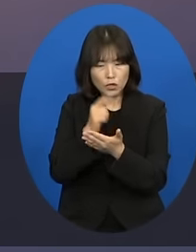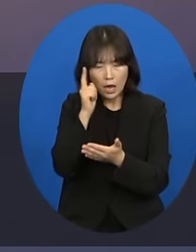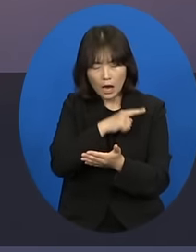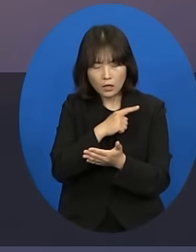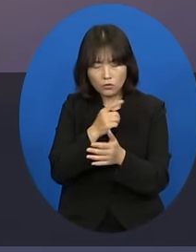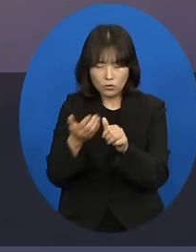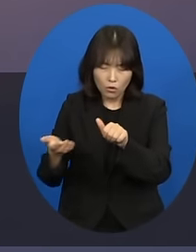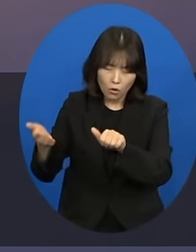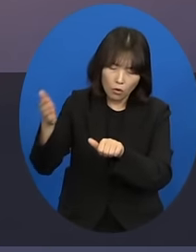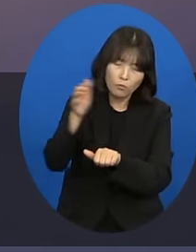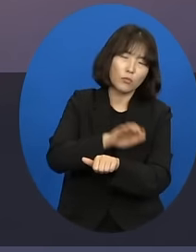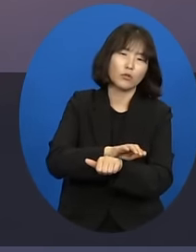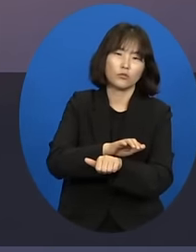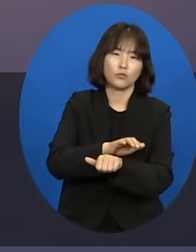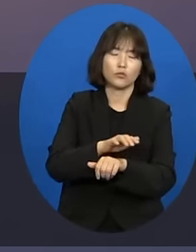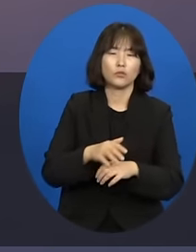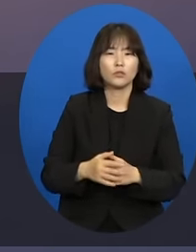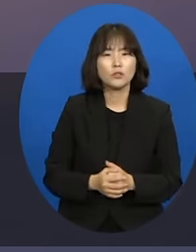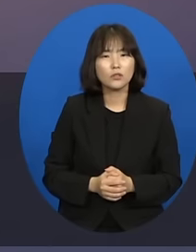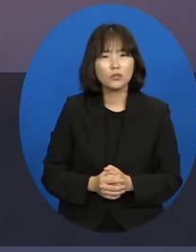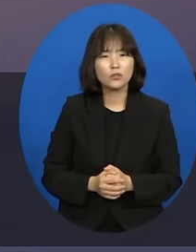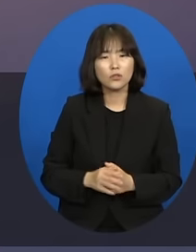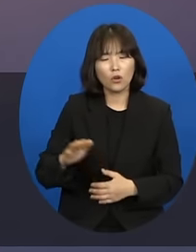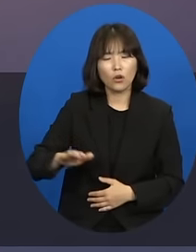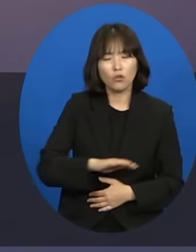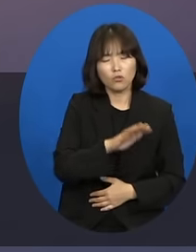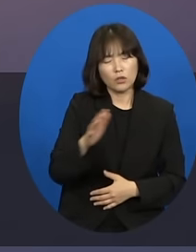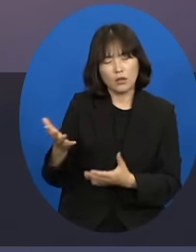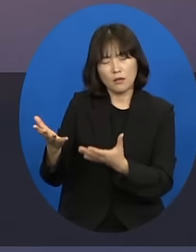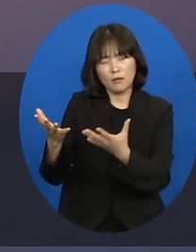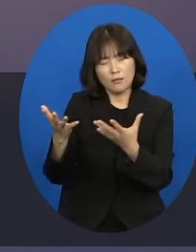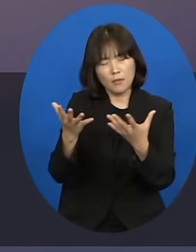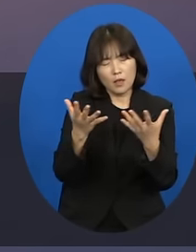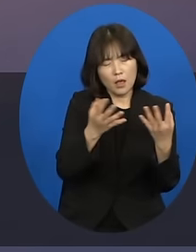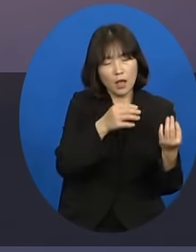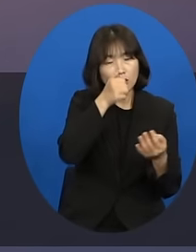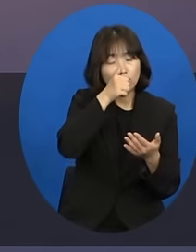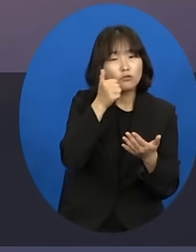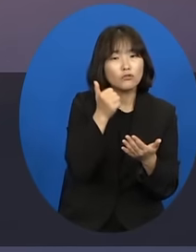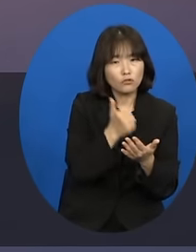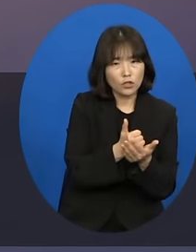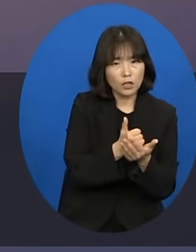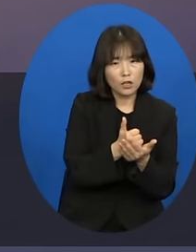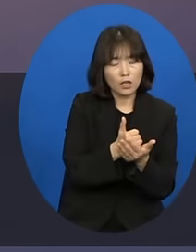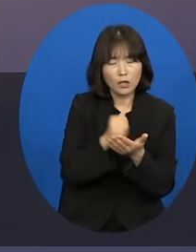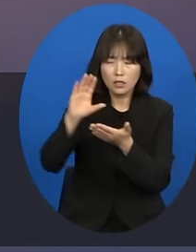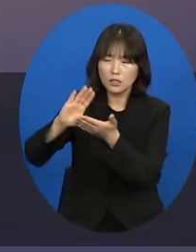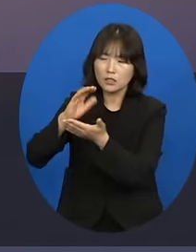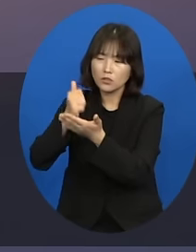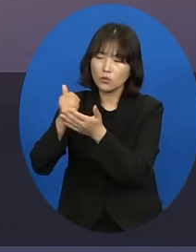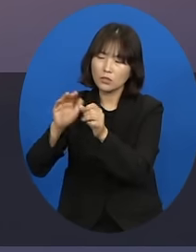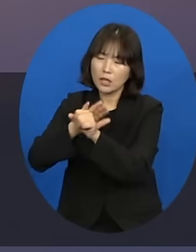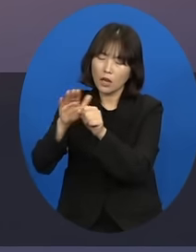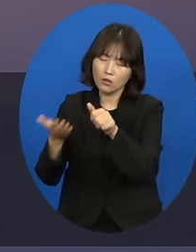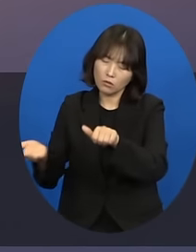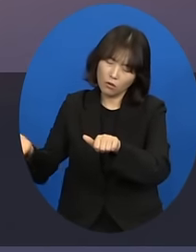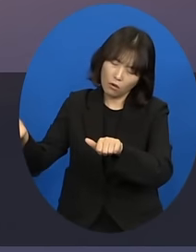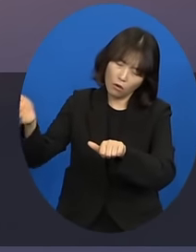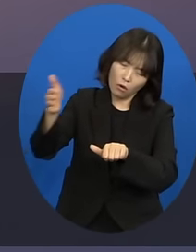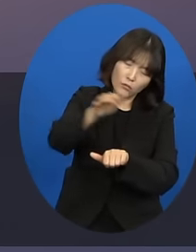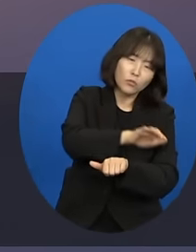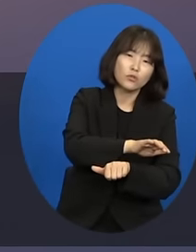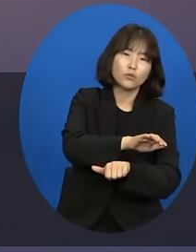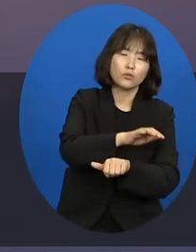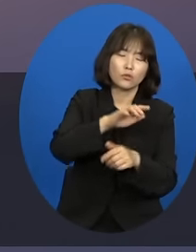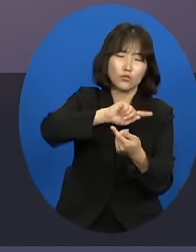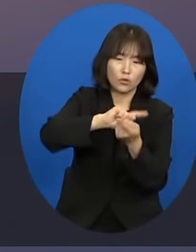허다한 죄를 덮느니라. 우리의 허다한 죄 그리스도의 사랑으로 덮어주시고 우리가 서로를 위하여